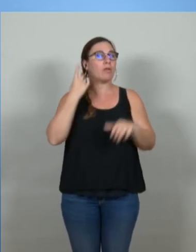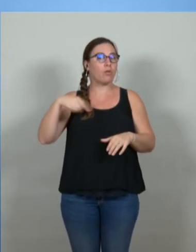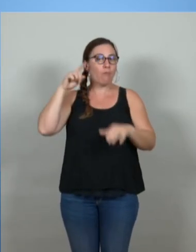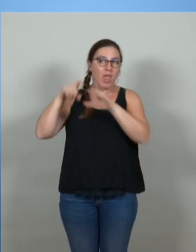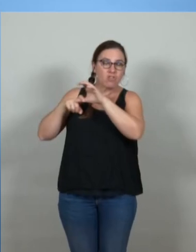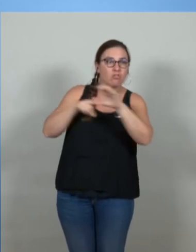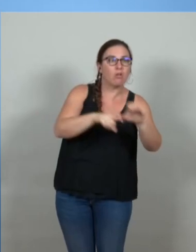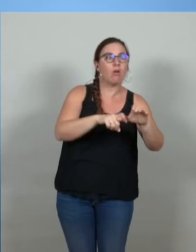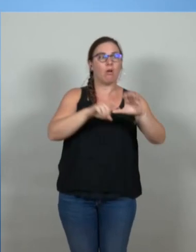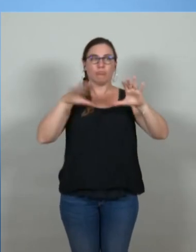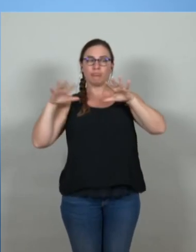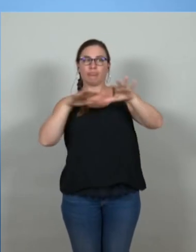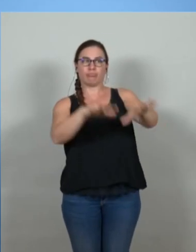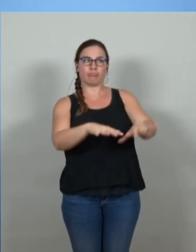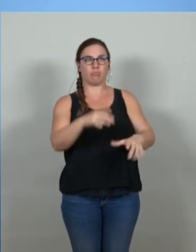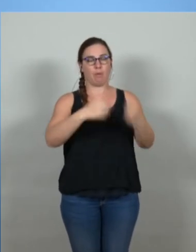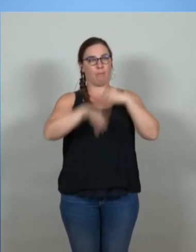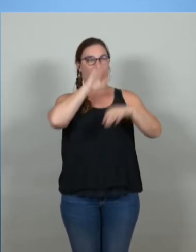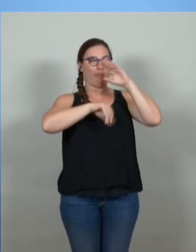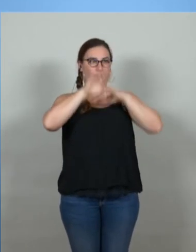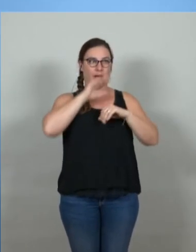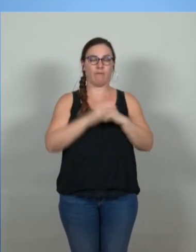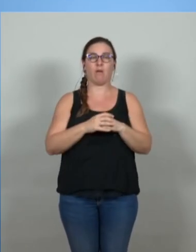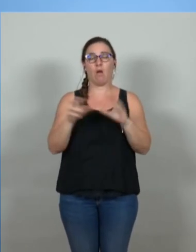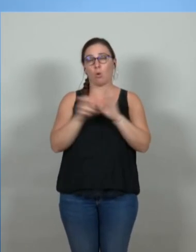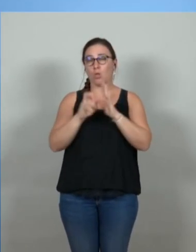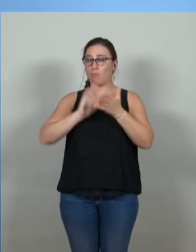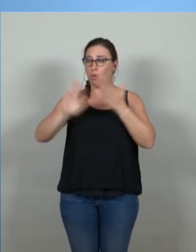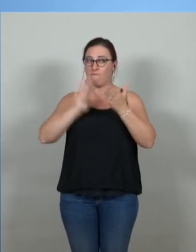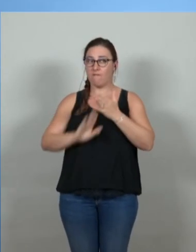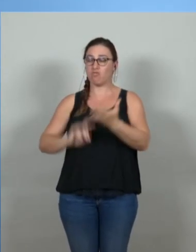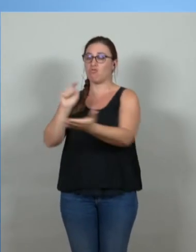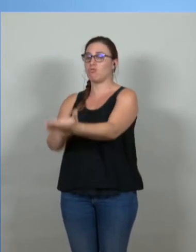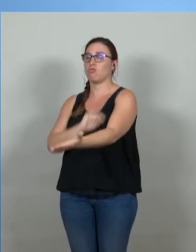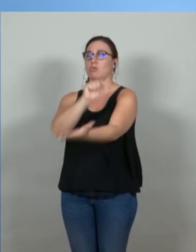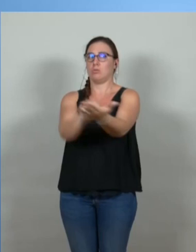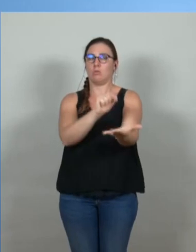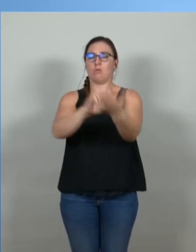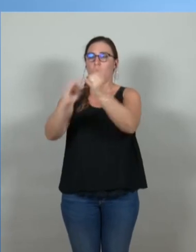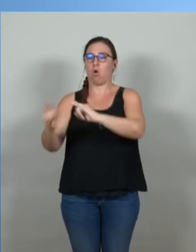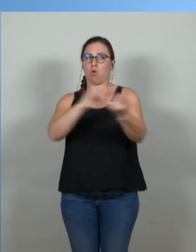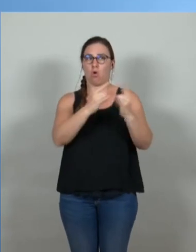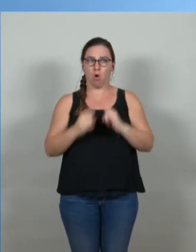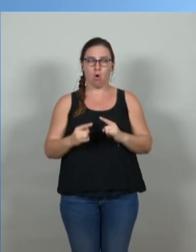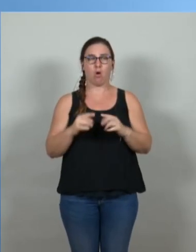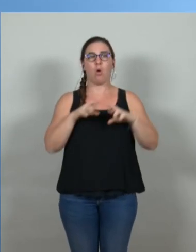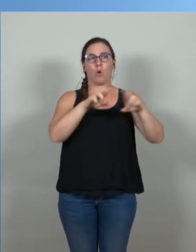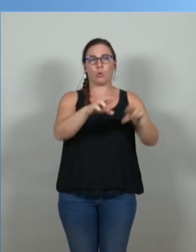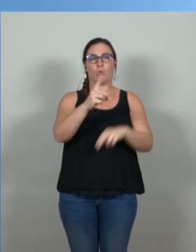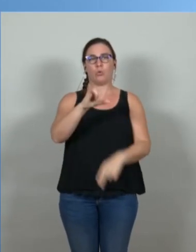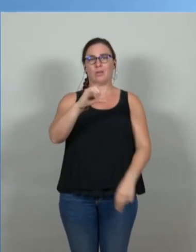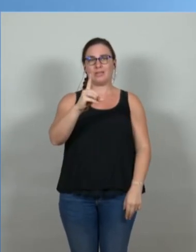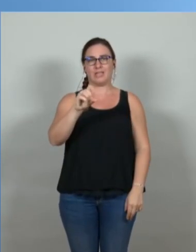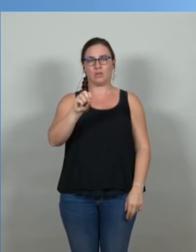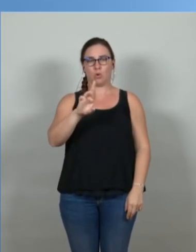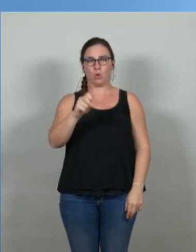parallèlement la ville de Grenoble compte de nombreux campements sauvages sur son territoire rudeiderot un bidonville génère